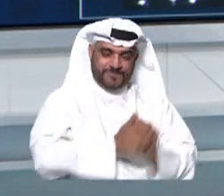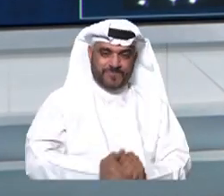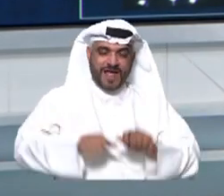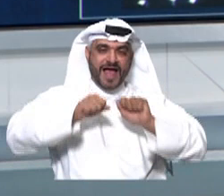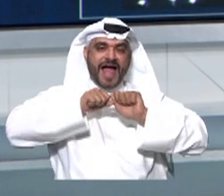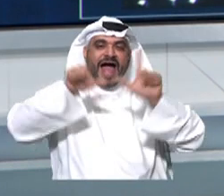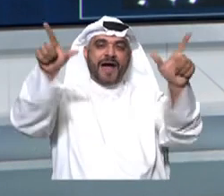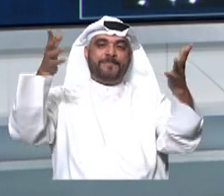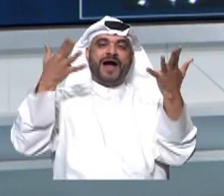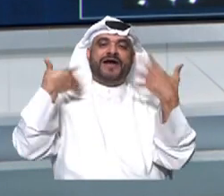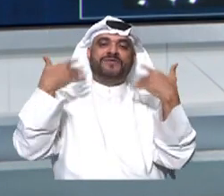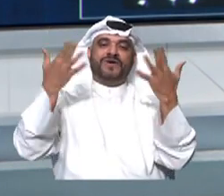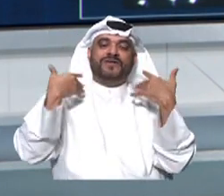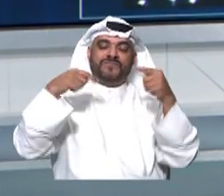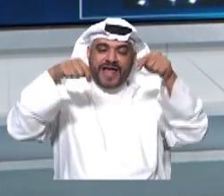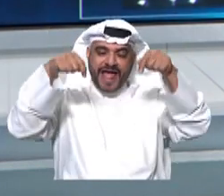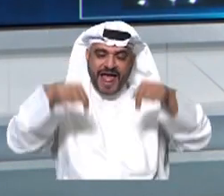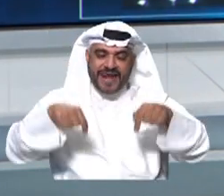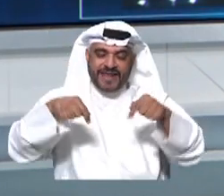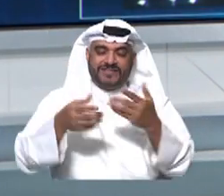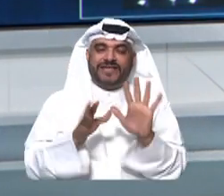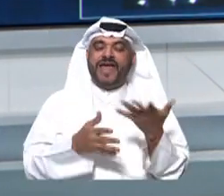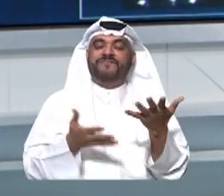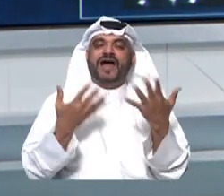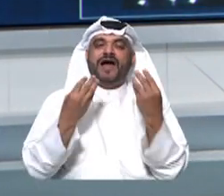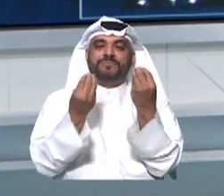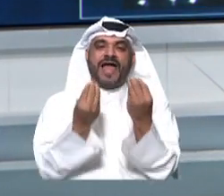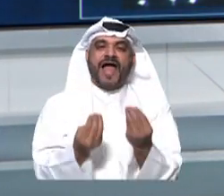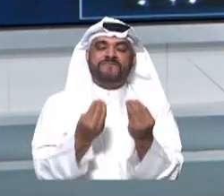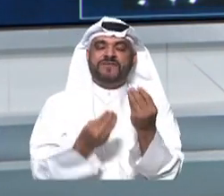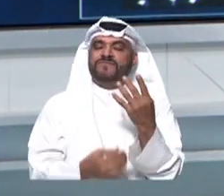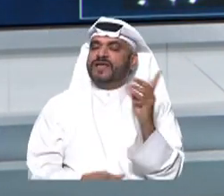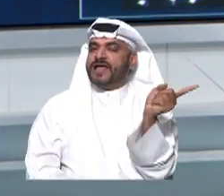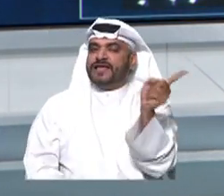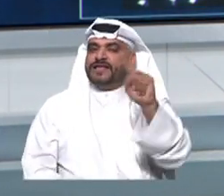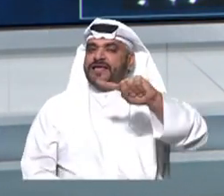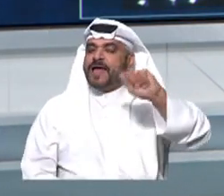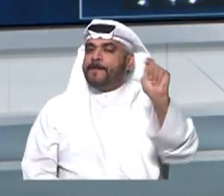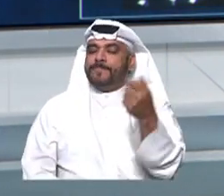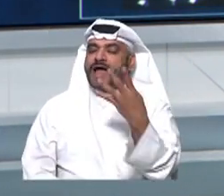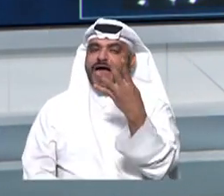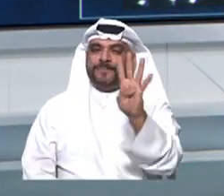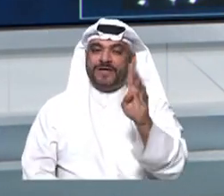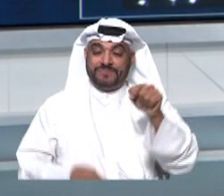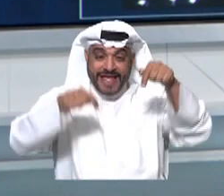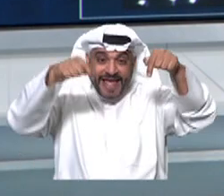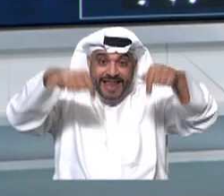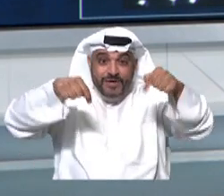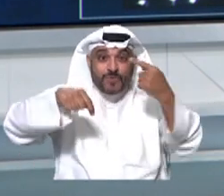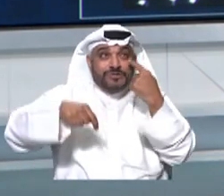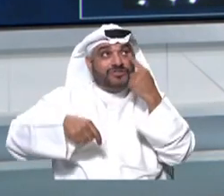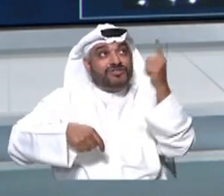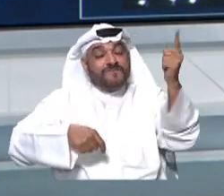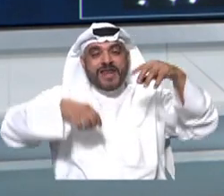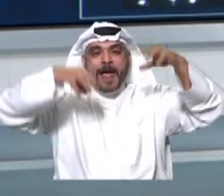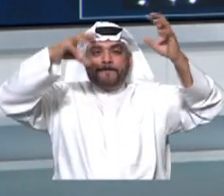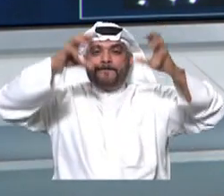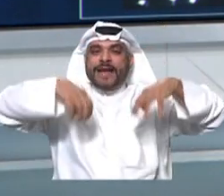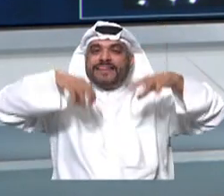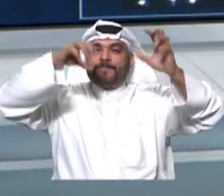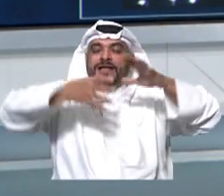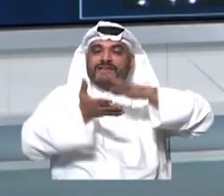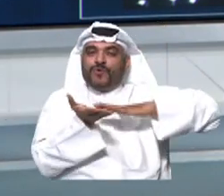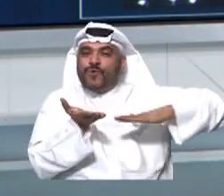10 إلى 40 كيلومتر في الساعة، تنشط على فترات. لاحظنا اليوم أعزائي المشاهدين أمطار متفرقة في معظم دولة